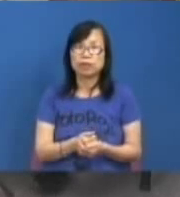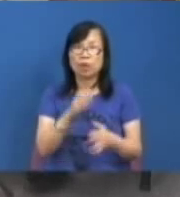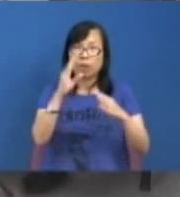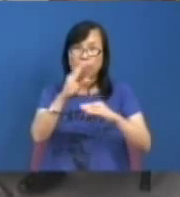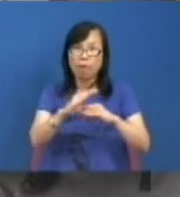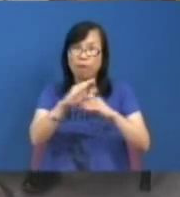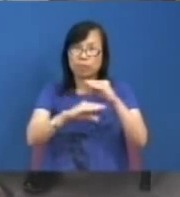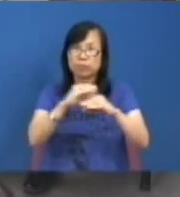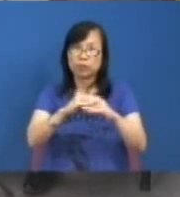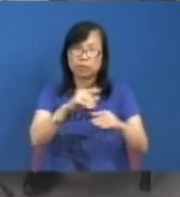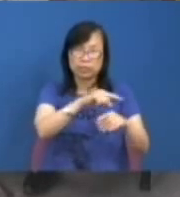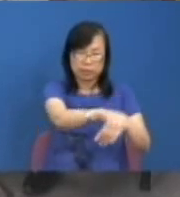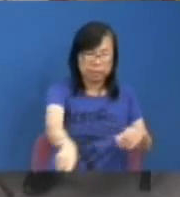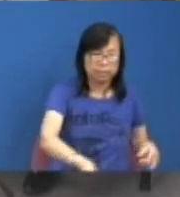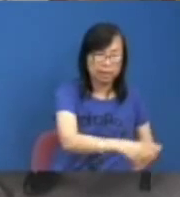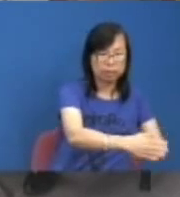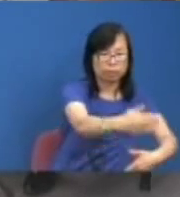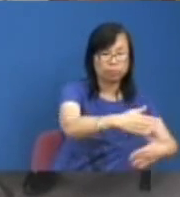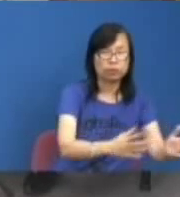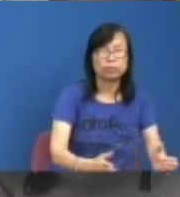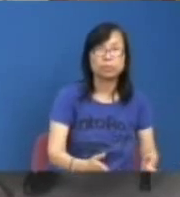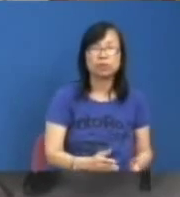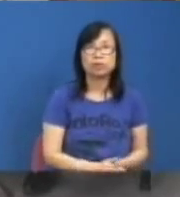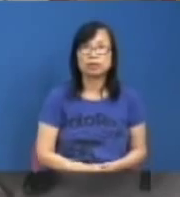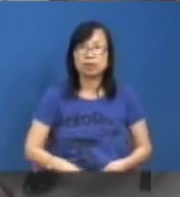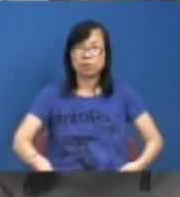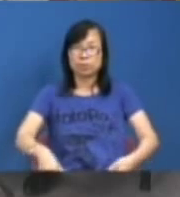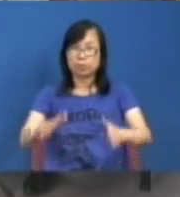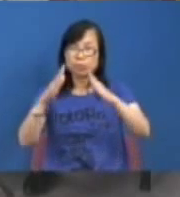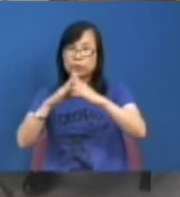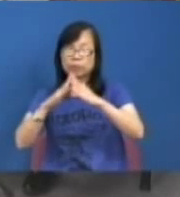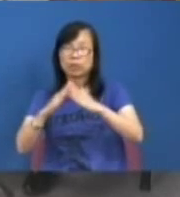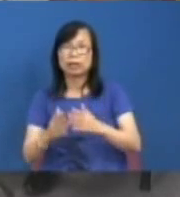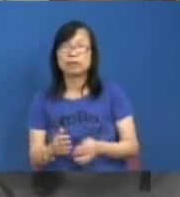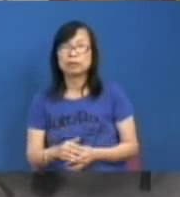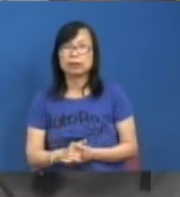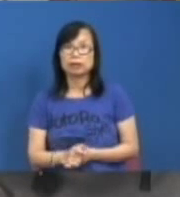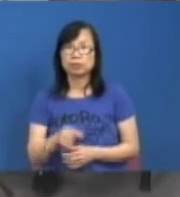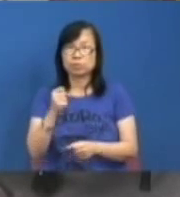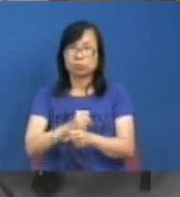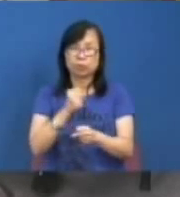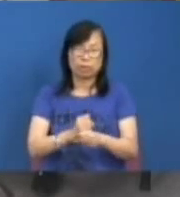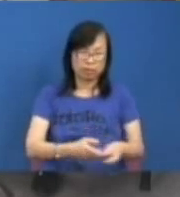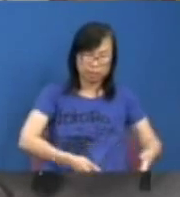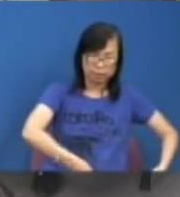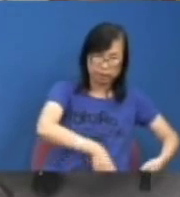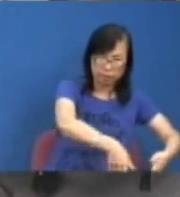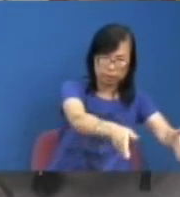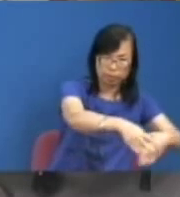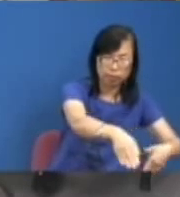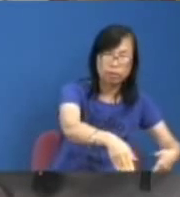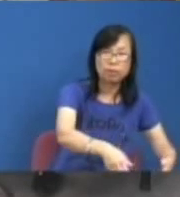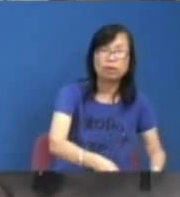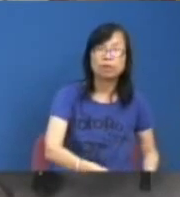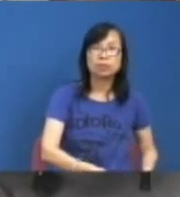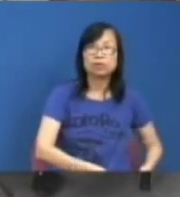個地底缸。咁但係如果你話，村屋啊，或者一啲低密度嘅屋仔咧，咁如果做個地底缸，粗略咧，